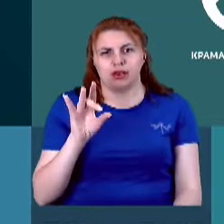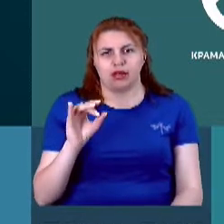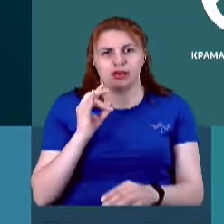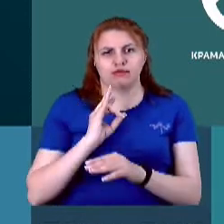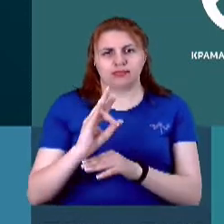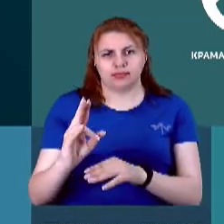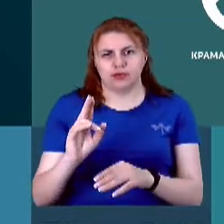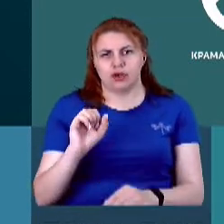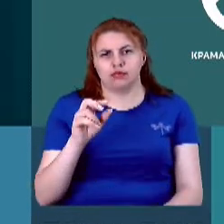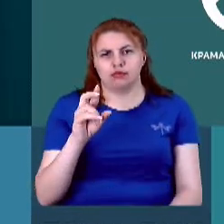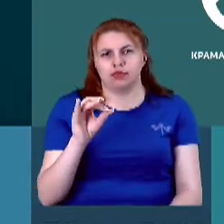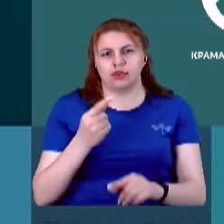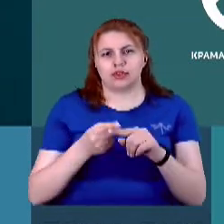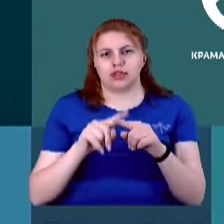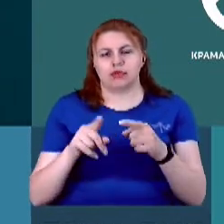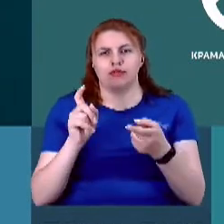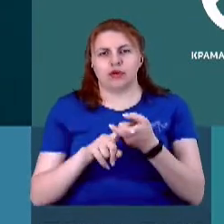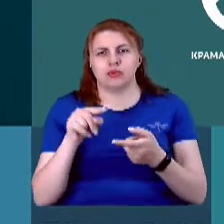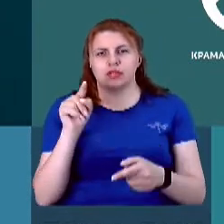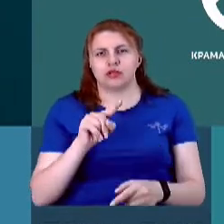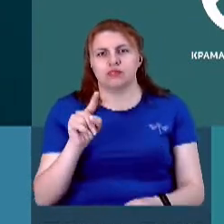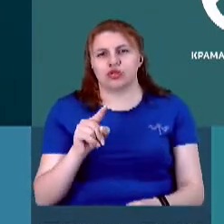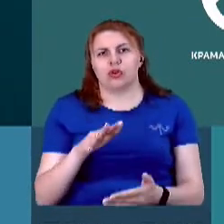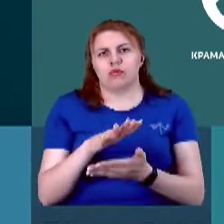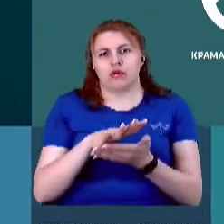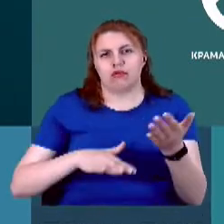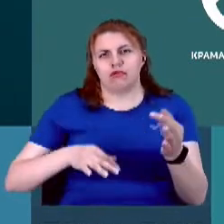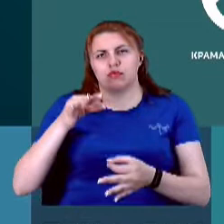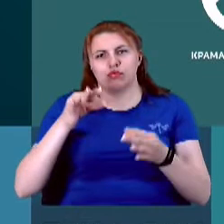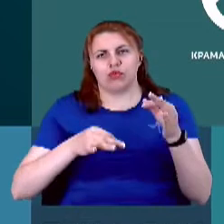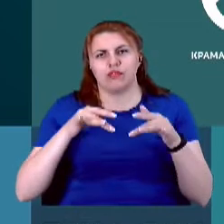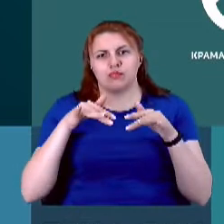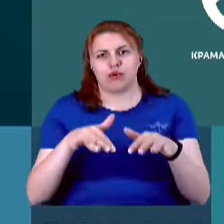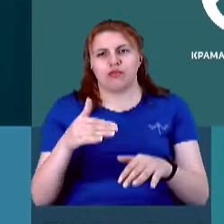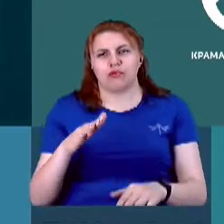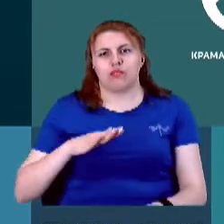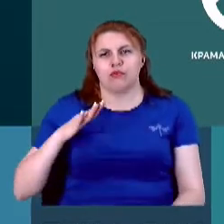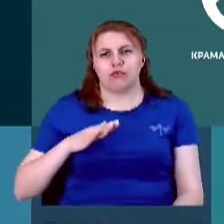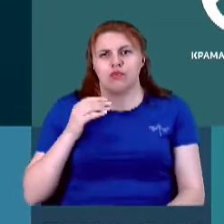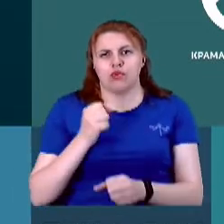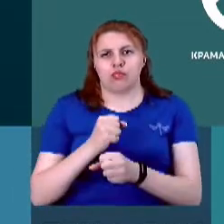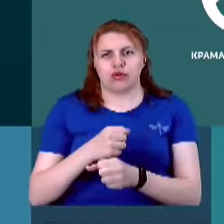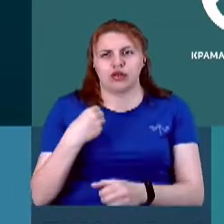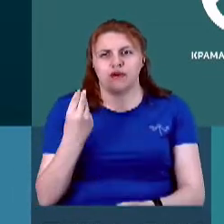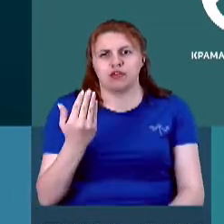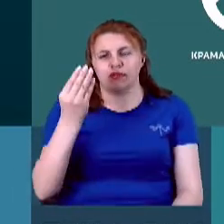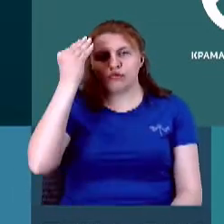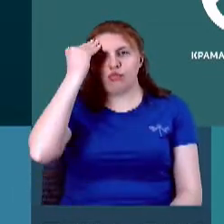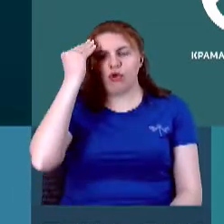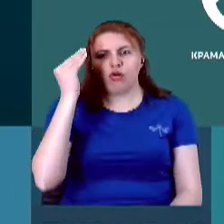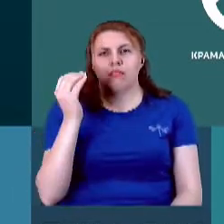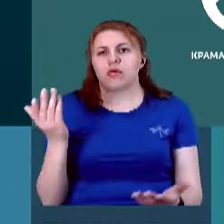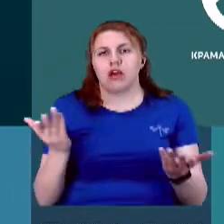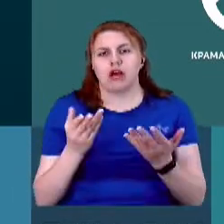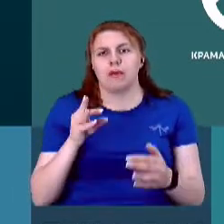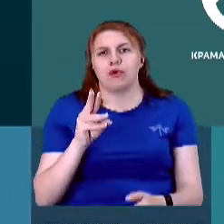або це було пов'язано з тим, що зараз не тривають судові справи з її колишніми роботодавцями. На ваш погляд,